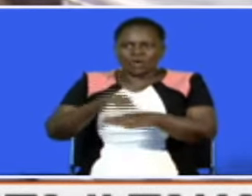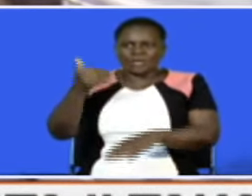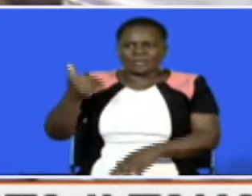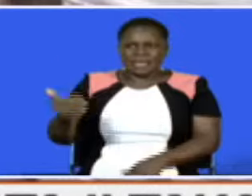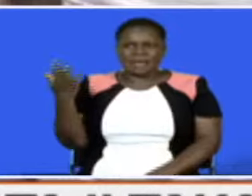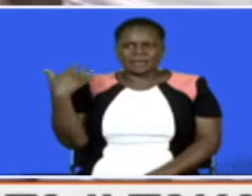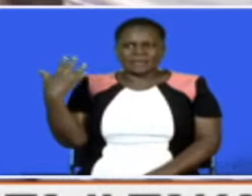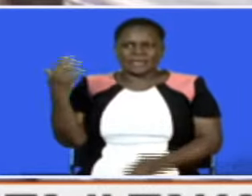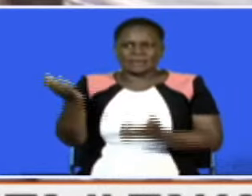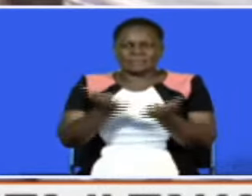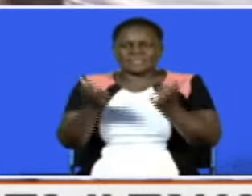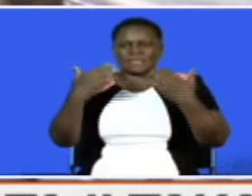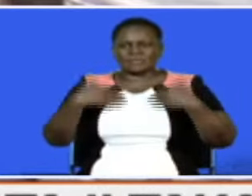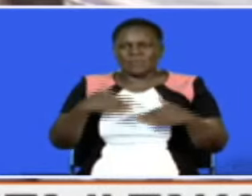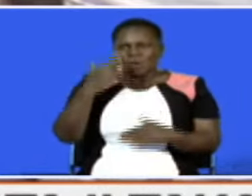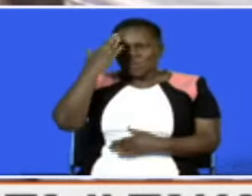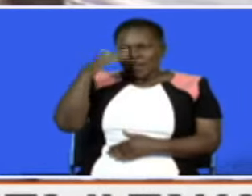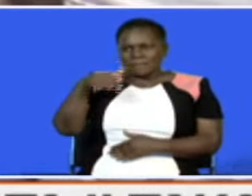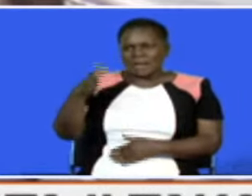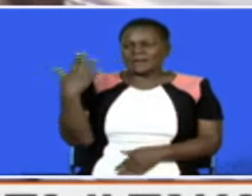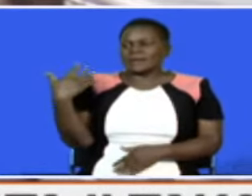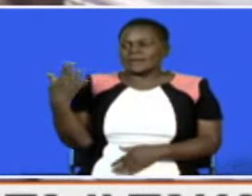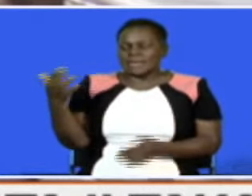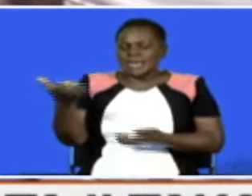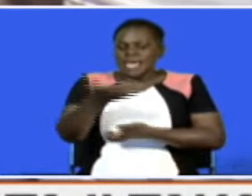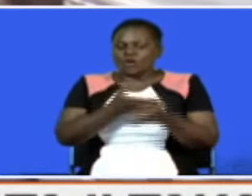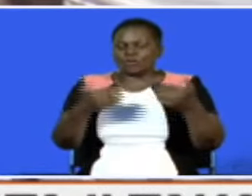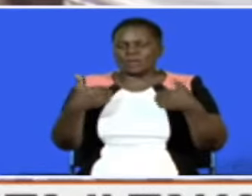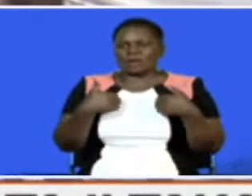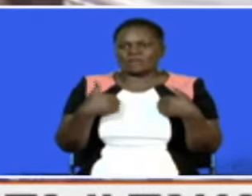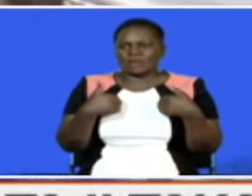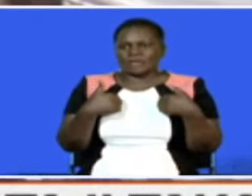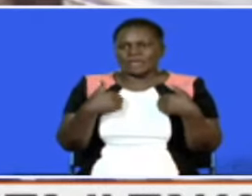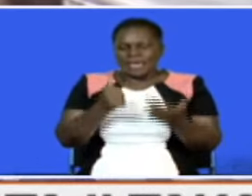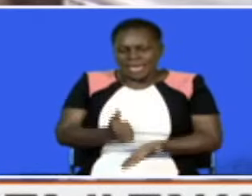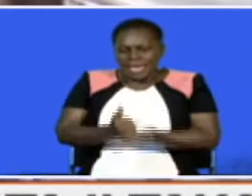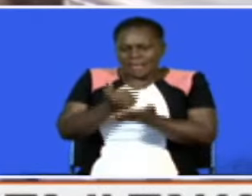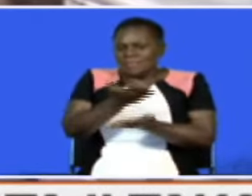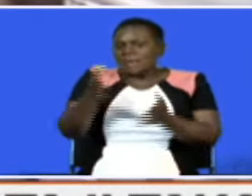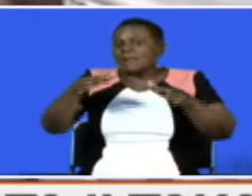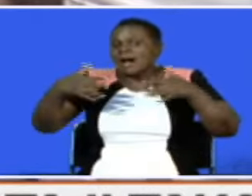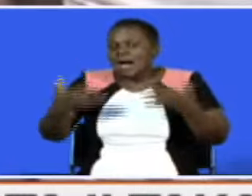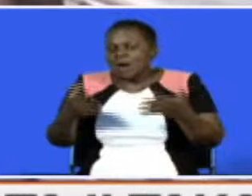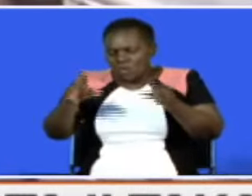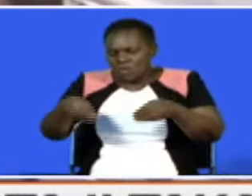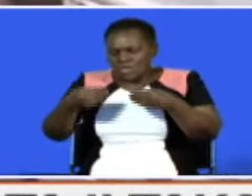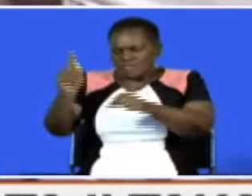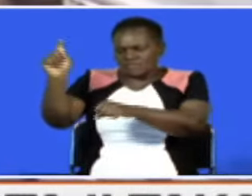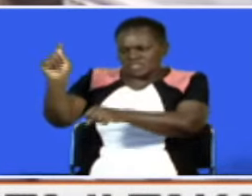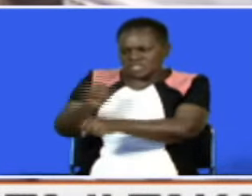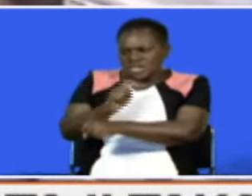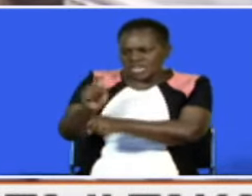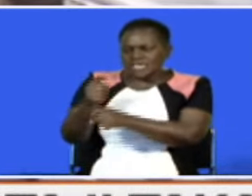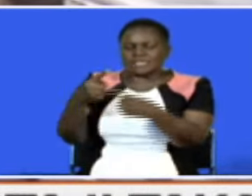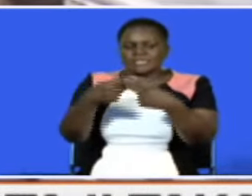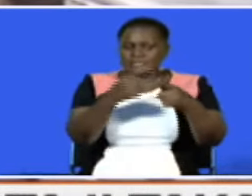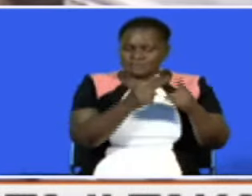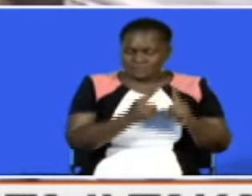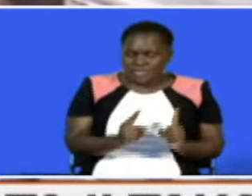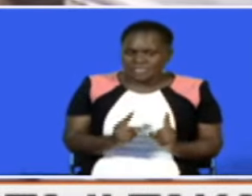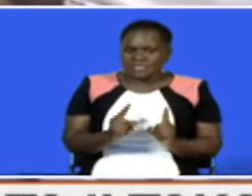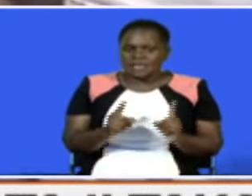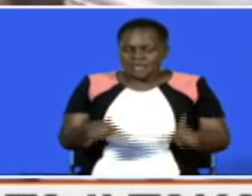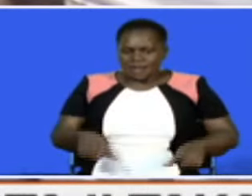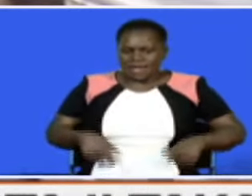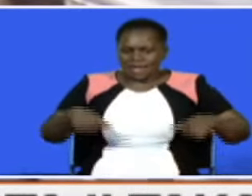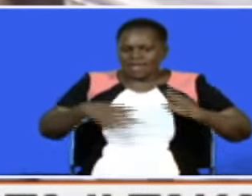green entrepreneurs kwa sababu wako kwa green economy. So tunawawezesha vipi? Tunawapa masomo za aina tofauti, that is